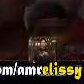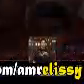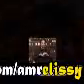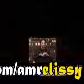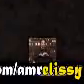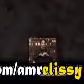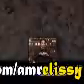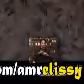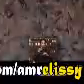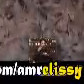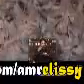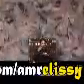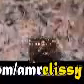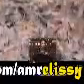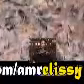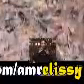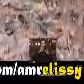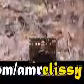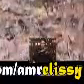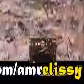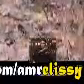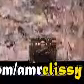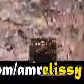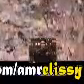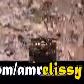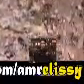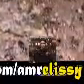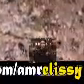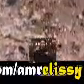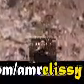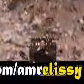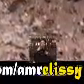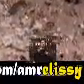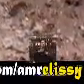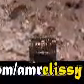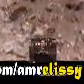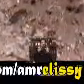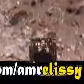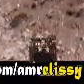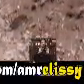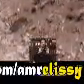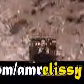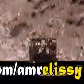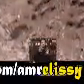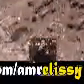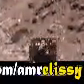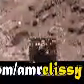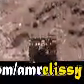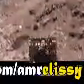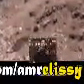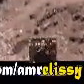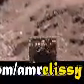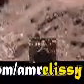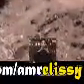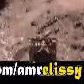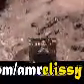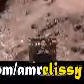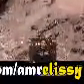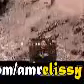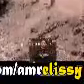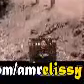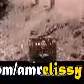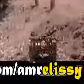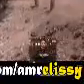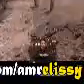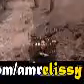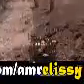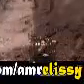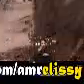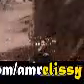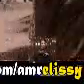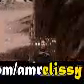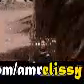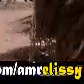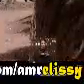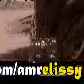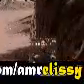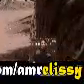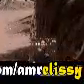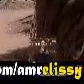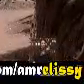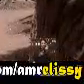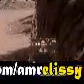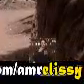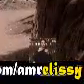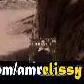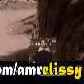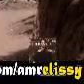ونطلع دلوقتي الهندسة يقول لك البحر الترعة بتاعت غنيم ديت مش متجدولة، ملهاش اصلا حصه عندنا، والارض الزراعه